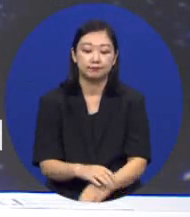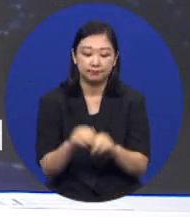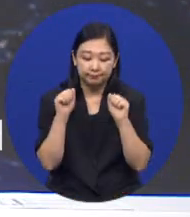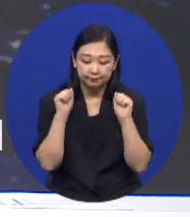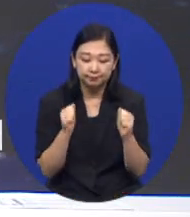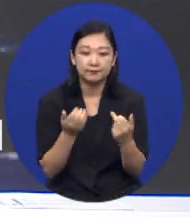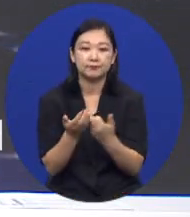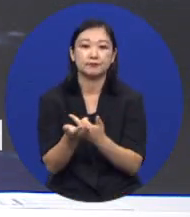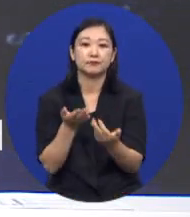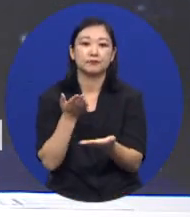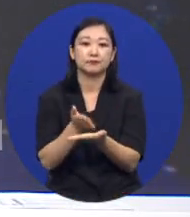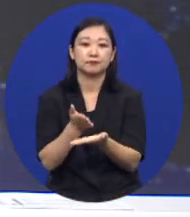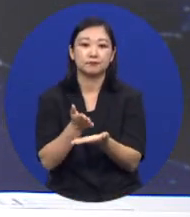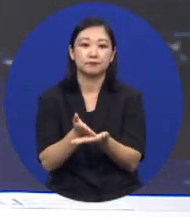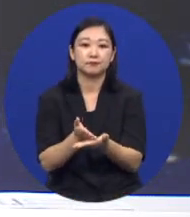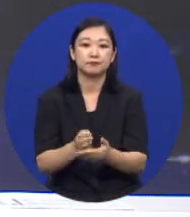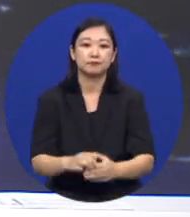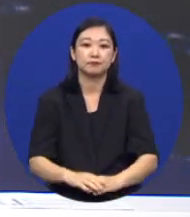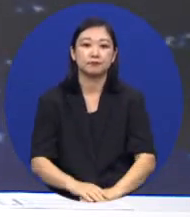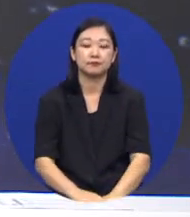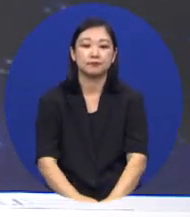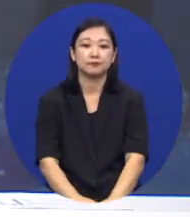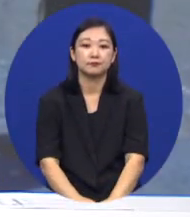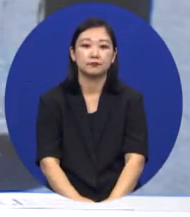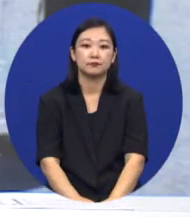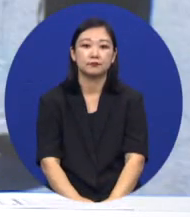여러분 안녕하십니까? 뉴스데스크 제주입니다.